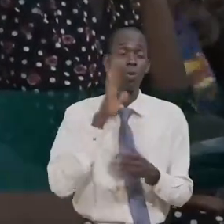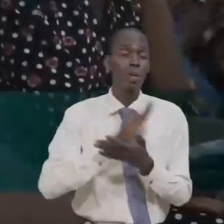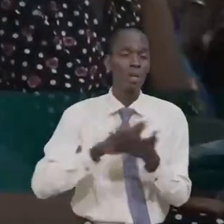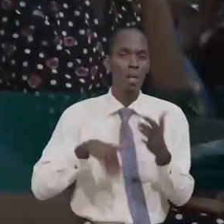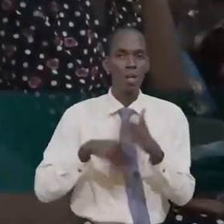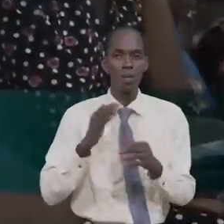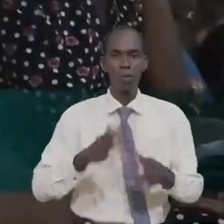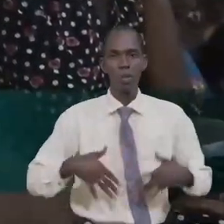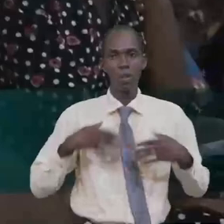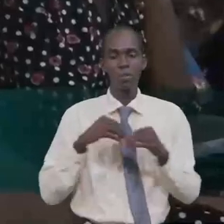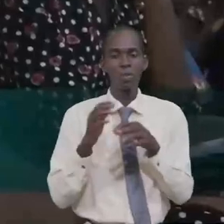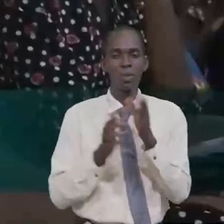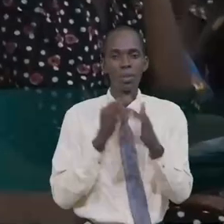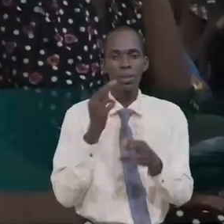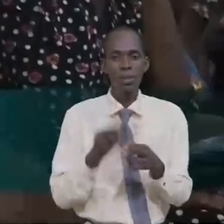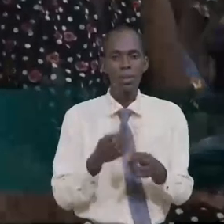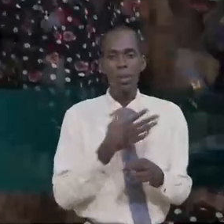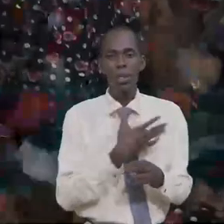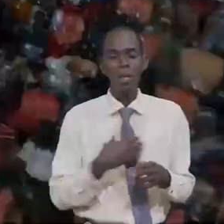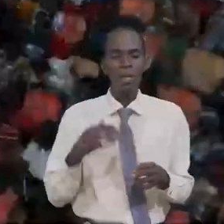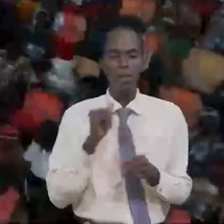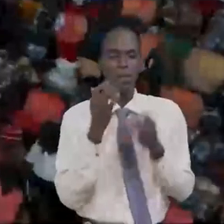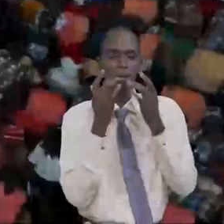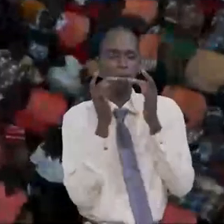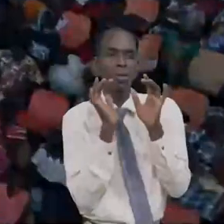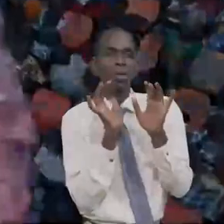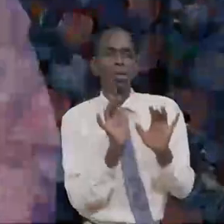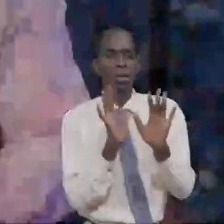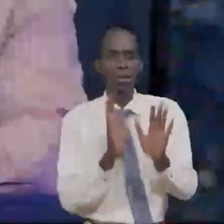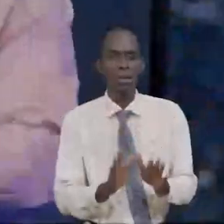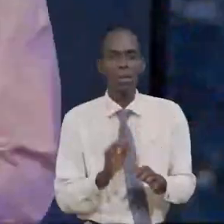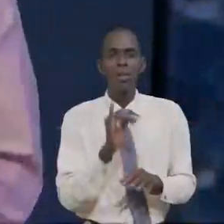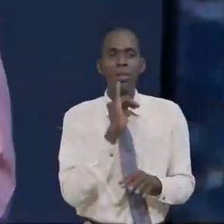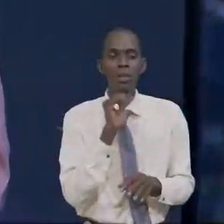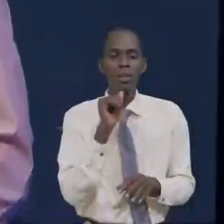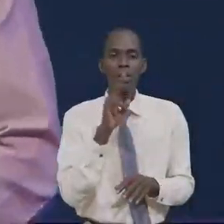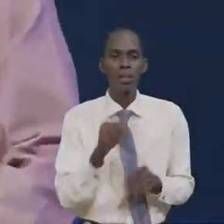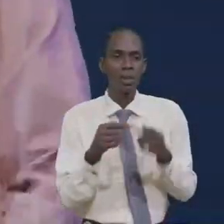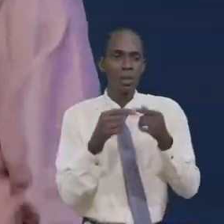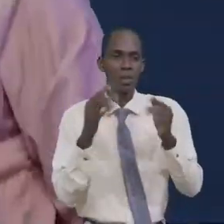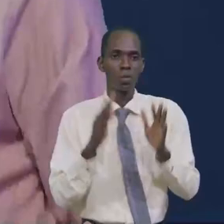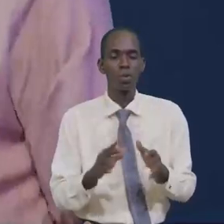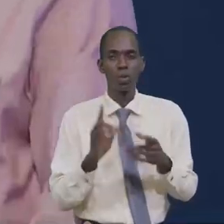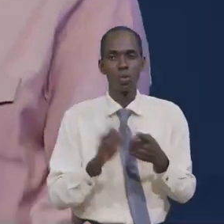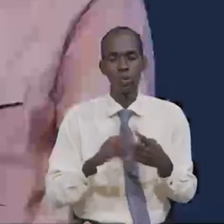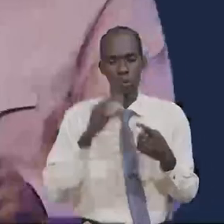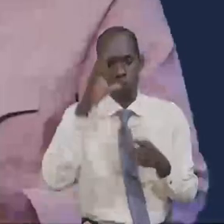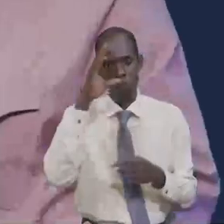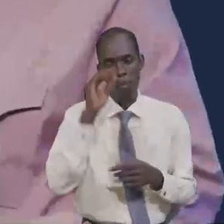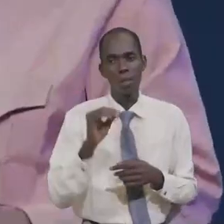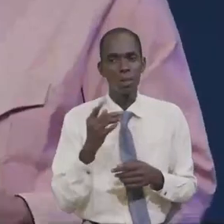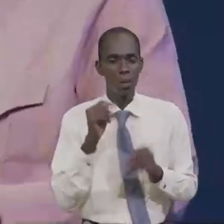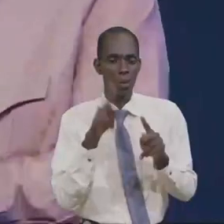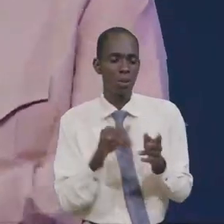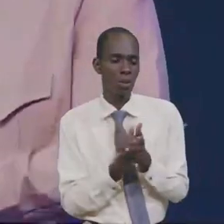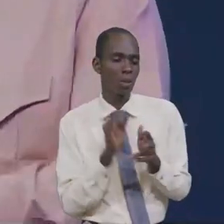et le mot que est en abomination parmi les hommes celui qui regarde les opportunités et des accords est-ce que je